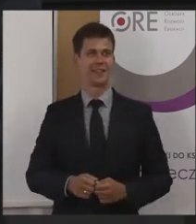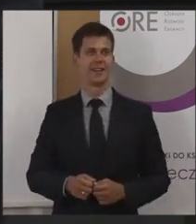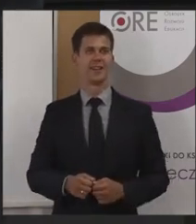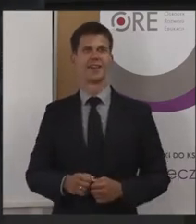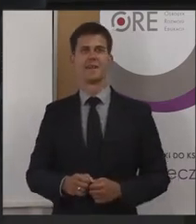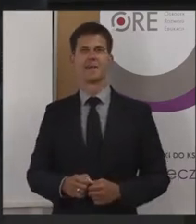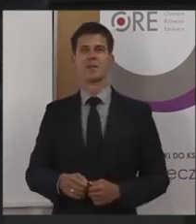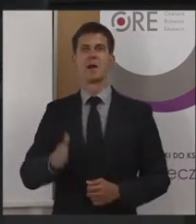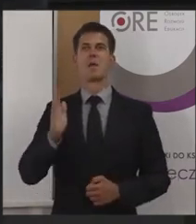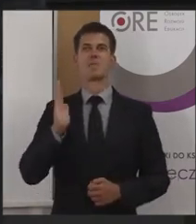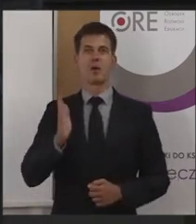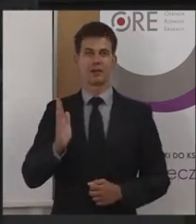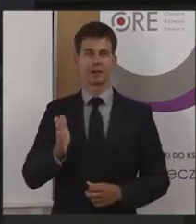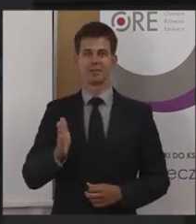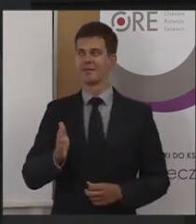Później jakoś